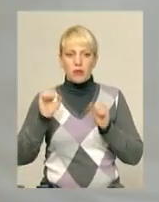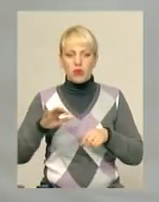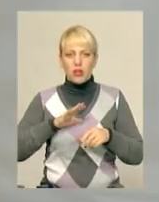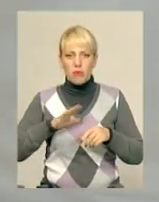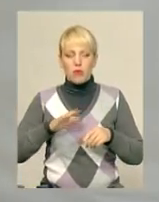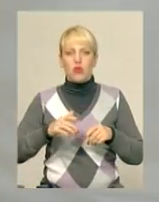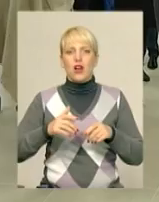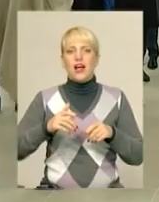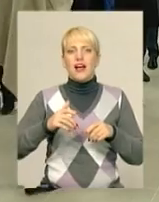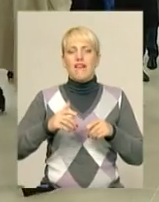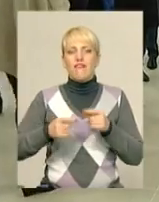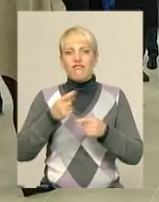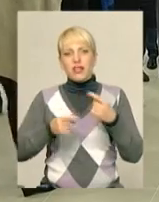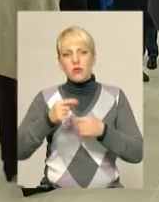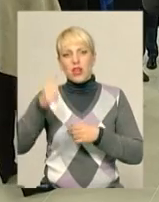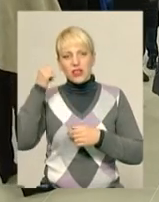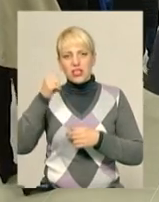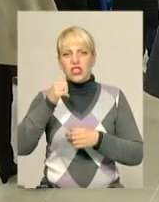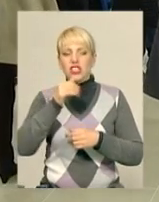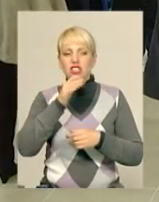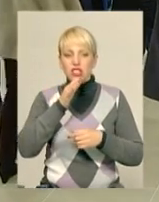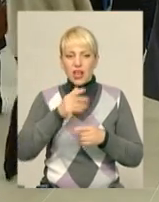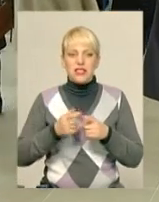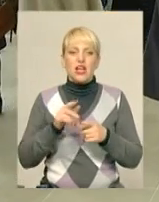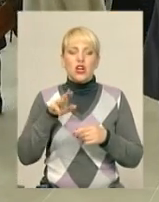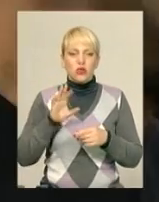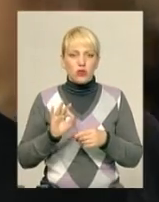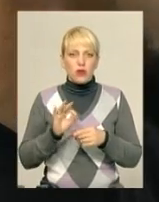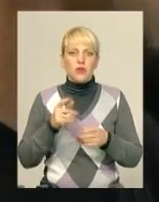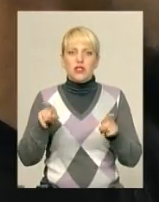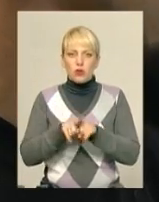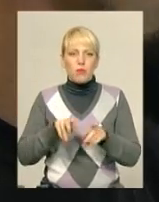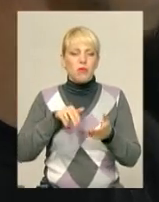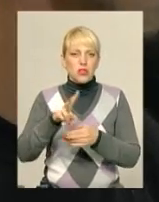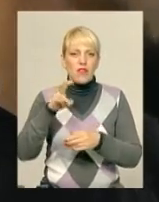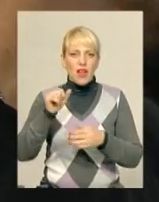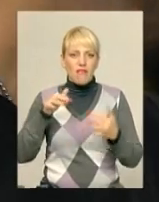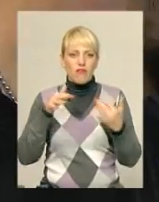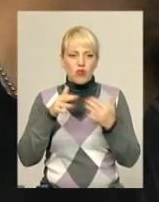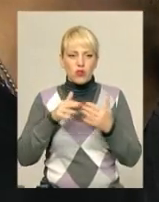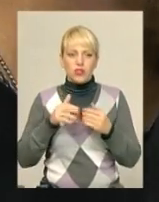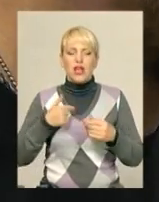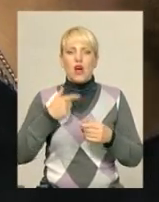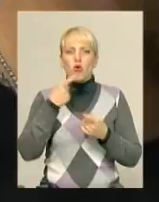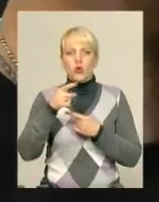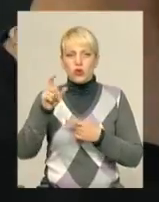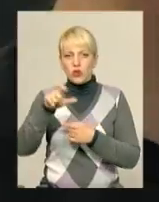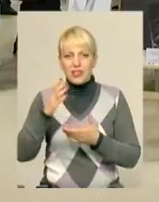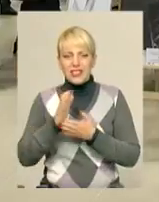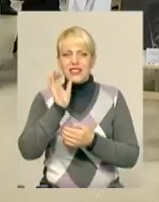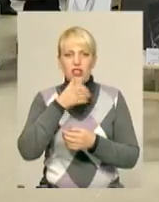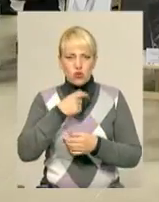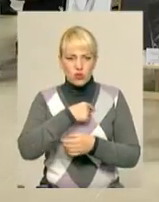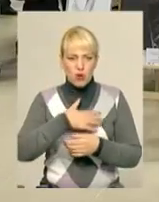час назад, Михайло Вашченко все одно пішов би на фронт. Те, що залишився без ноги, не біда, каже чоловік. Бо в інших є поранення і серйозніші.